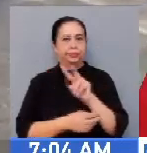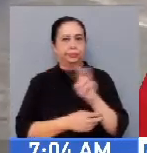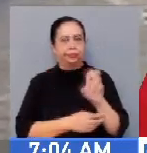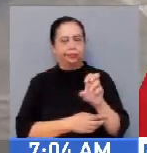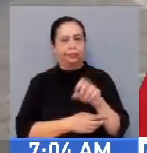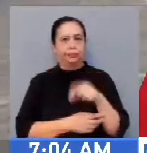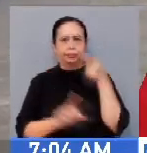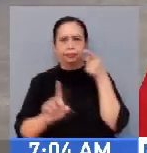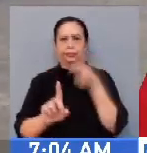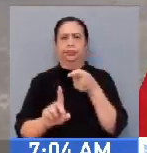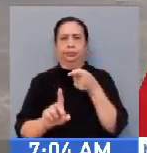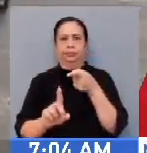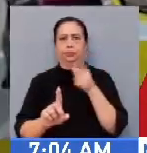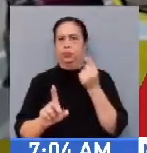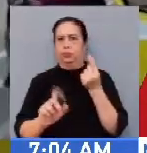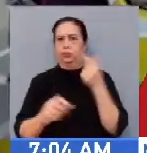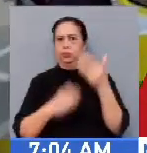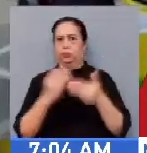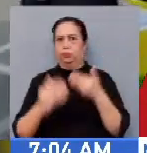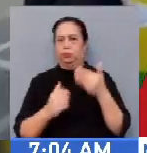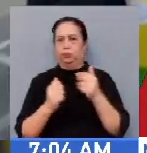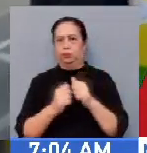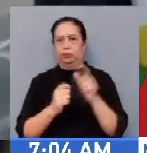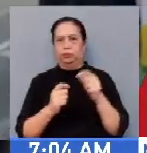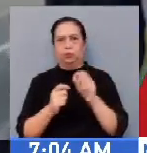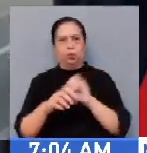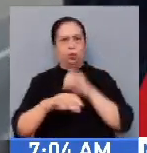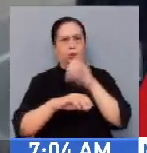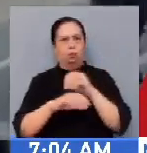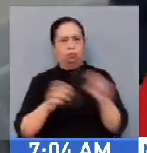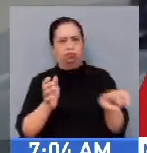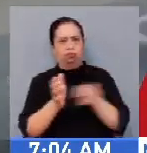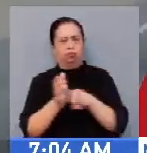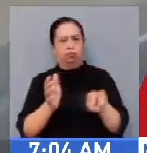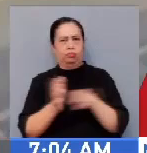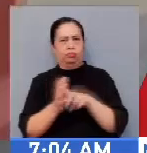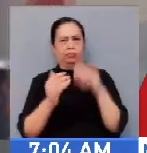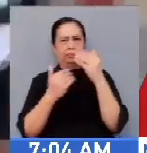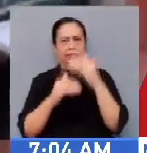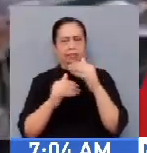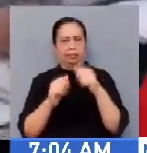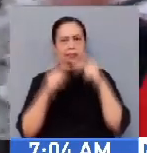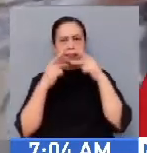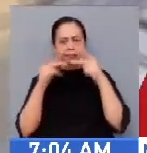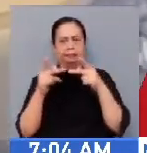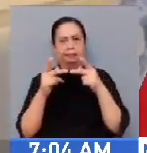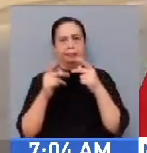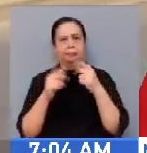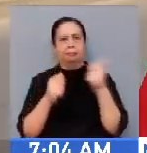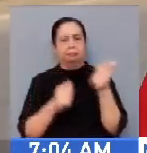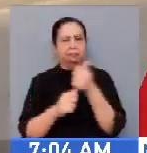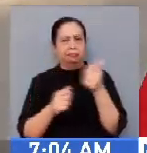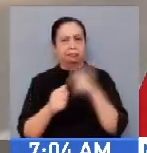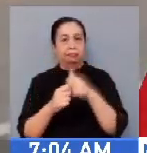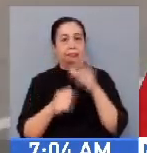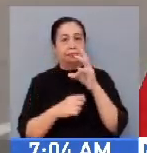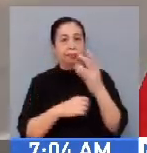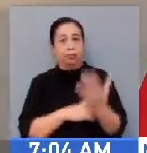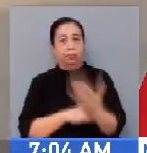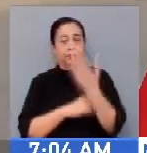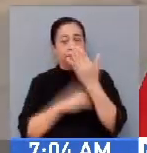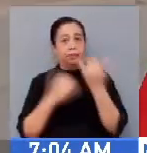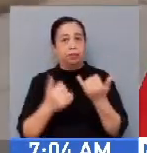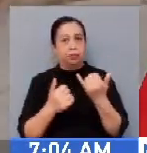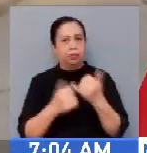ng operasyon ay ang mga sobra magsakay na pampublikong sasakyan. Ngayong alas 7 ng umaga, nasa 10 na